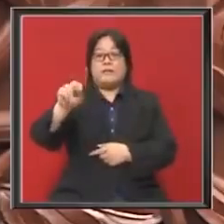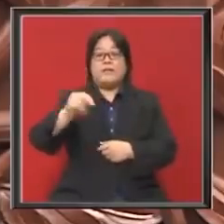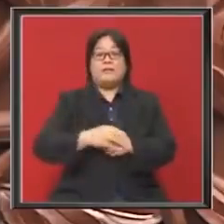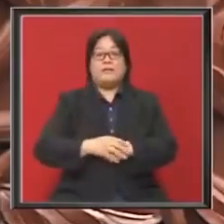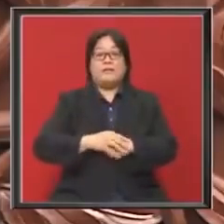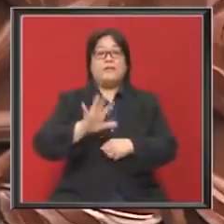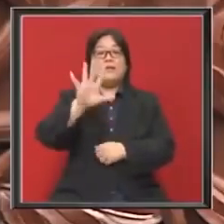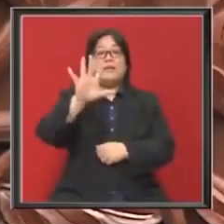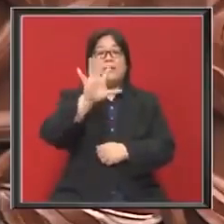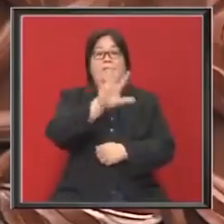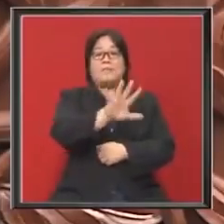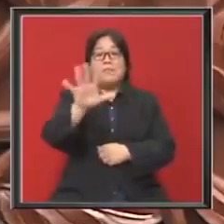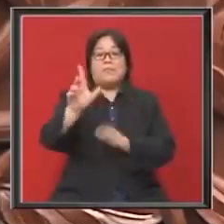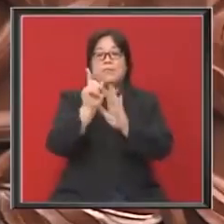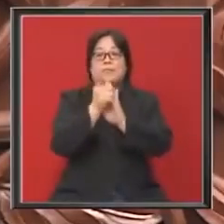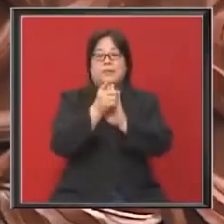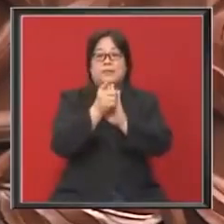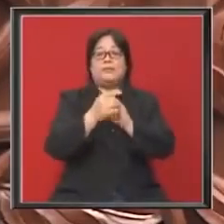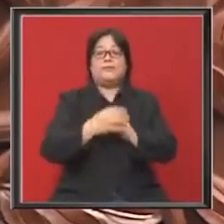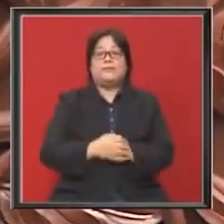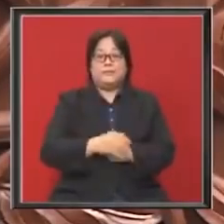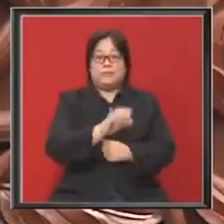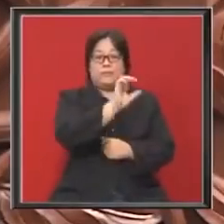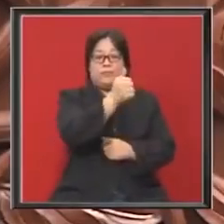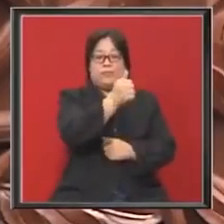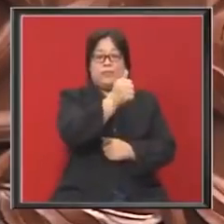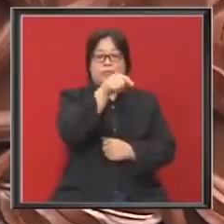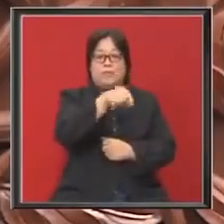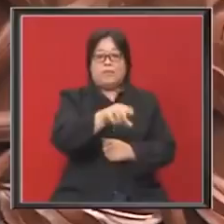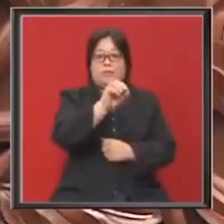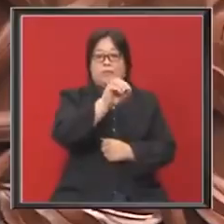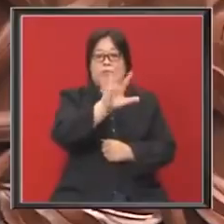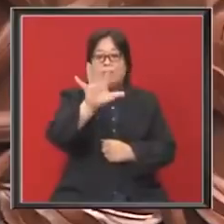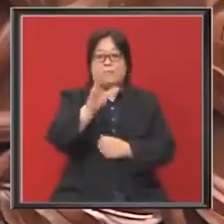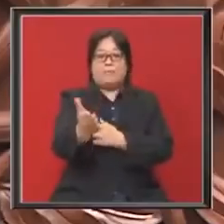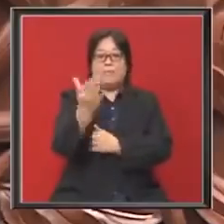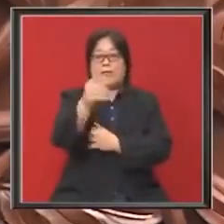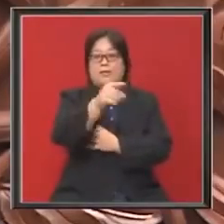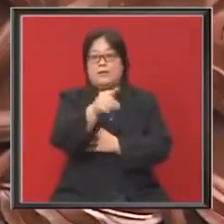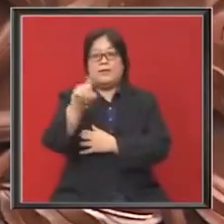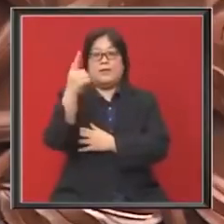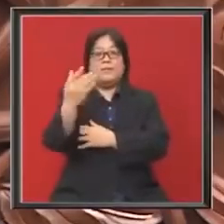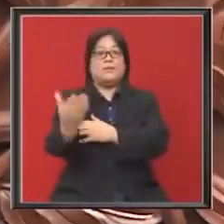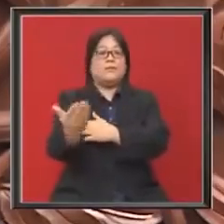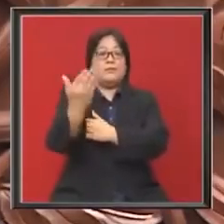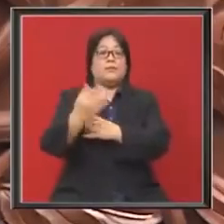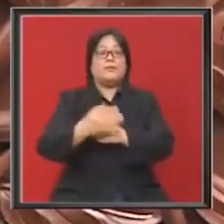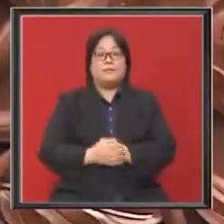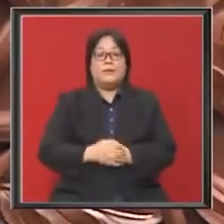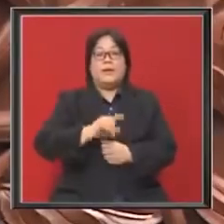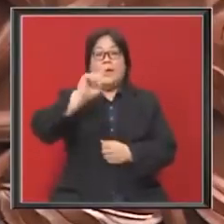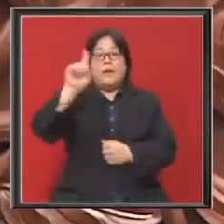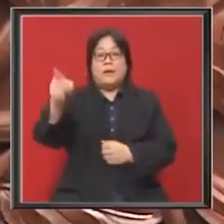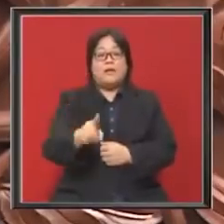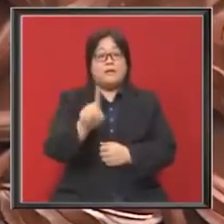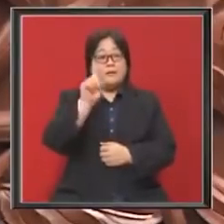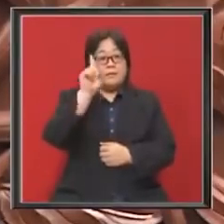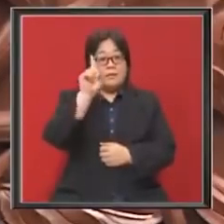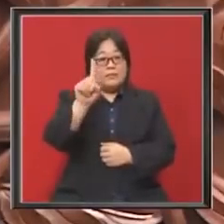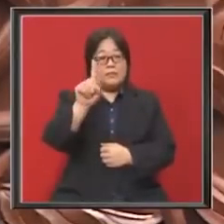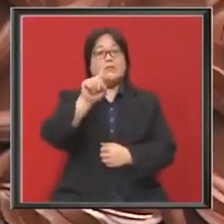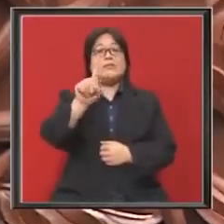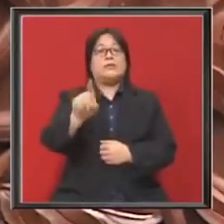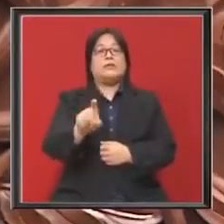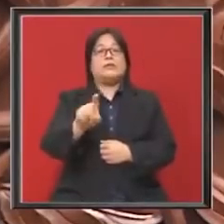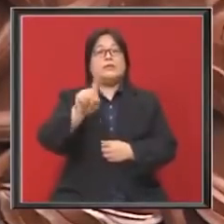ilah selama 55 menit daripada 10 5 menit pagi hingga 11 pagi hanya satu